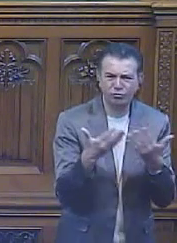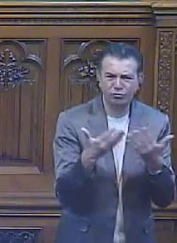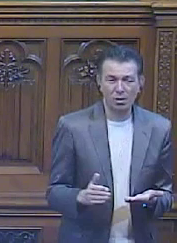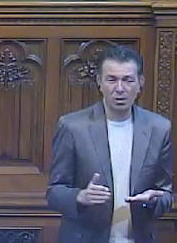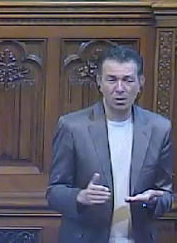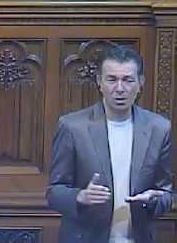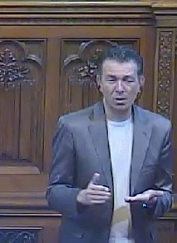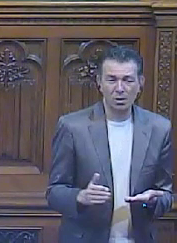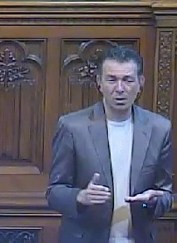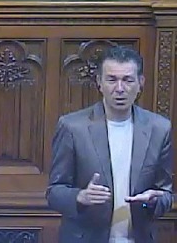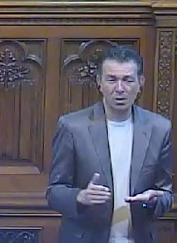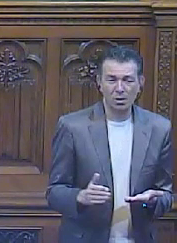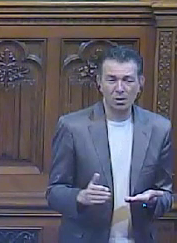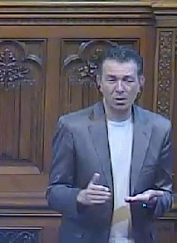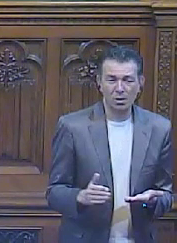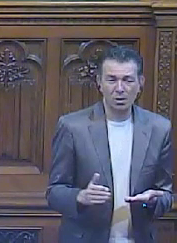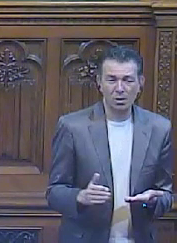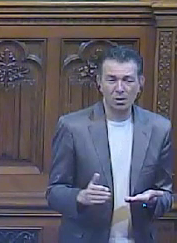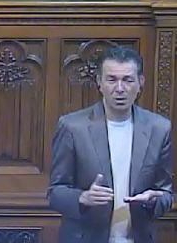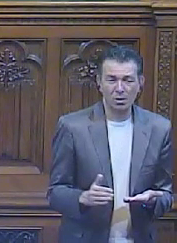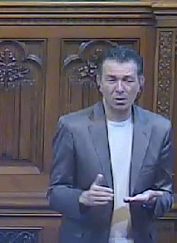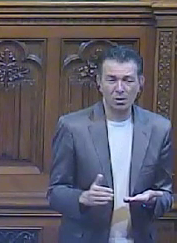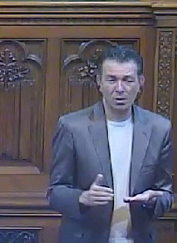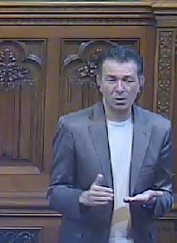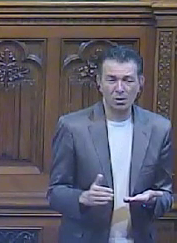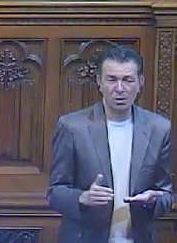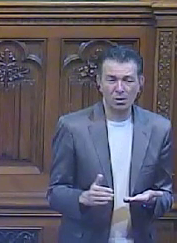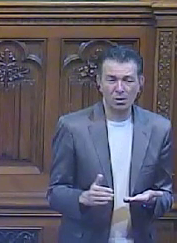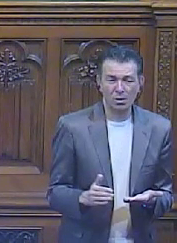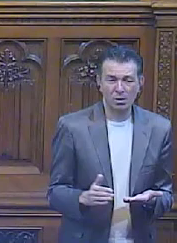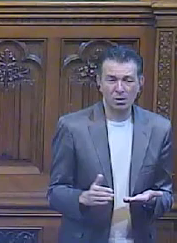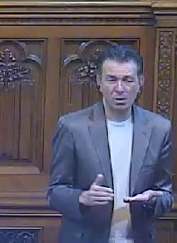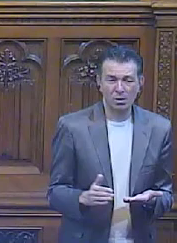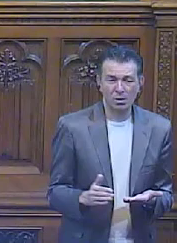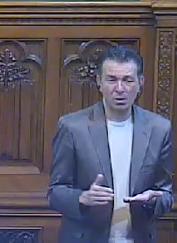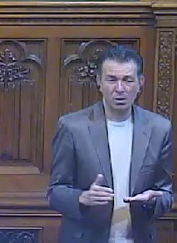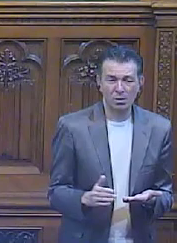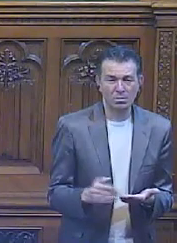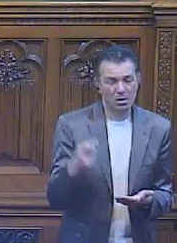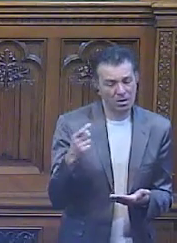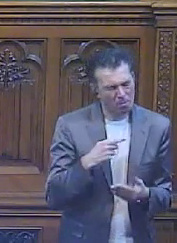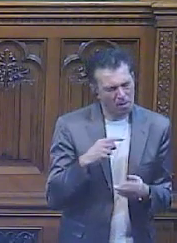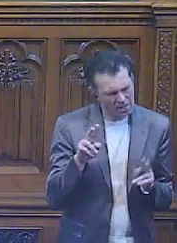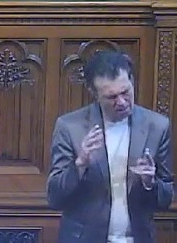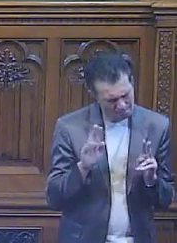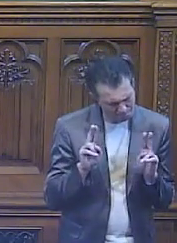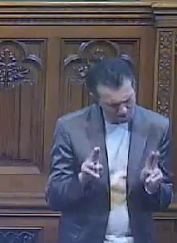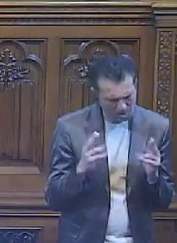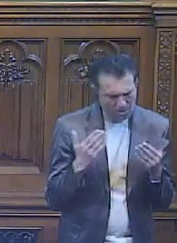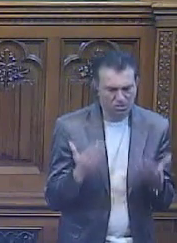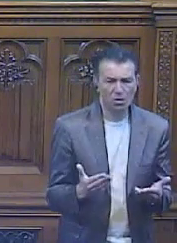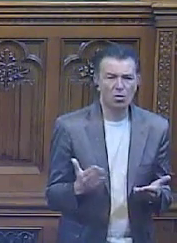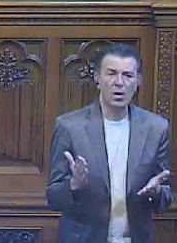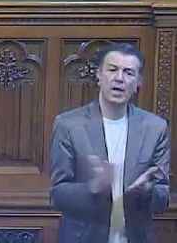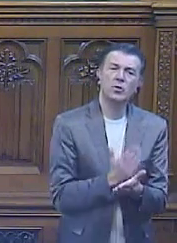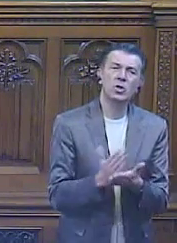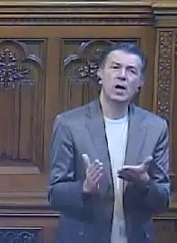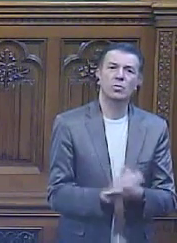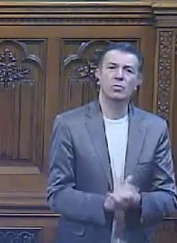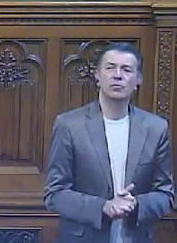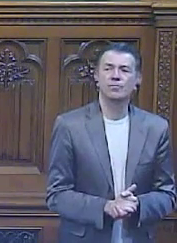Die Entscheidung, die jetzt europaweit auf uns zukommt, und ich meine das wirklich so, ist eine